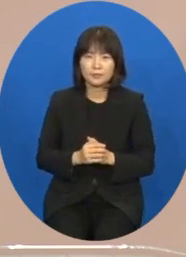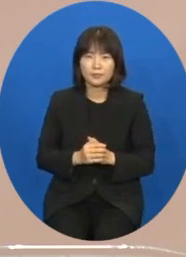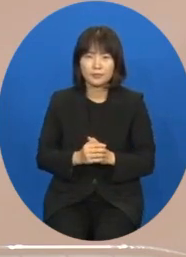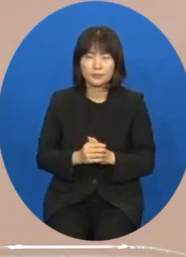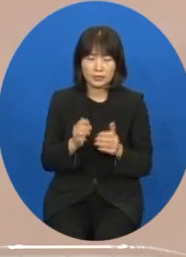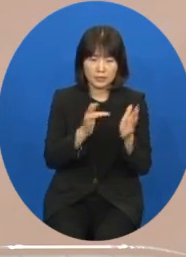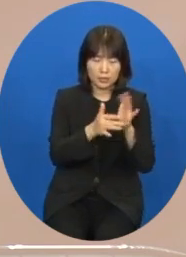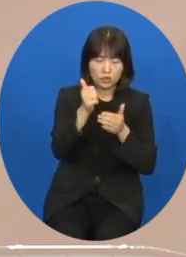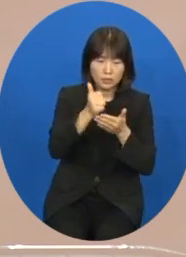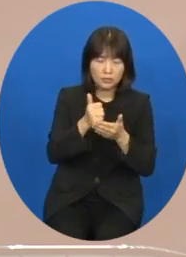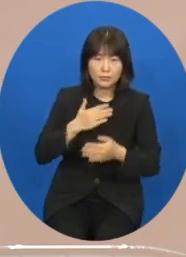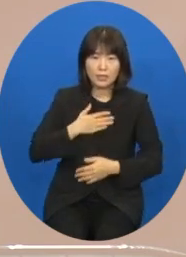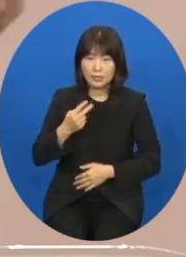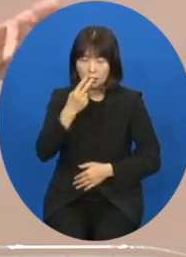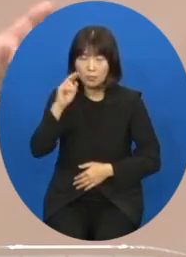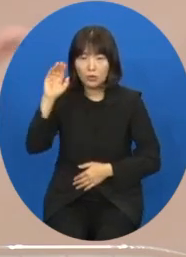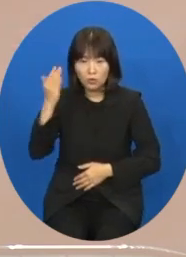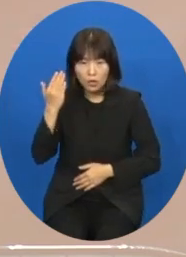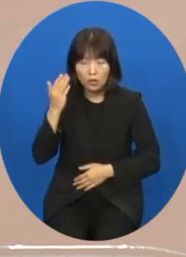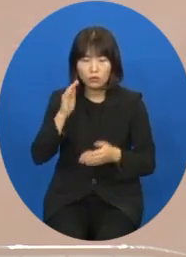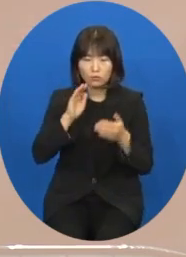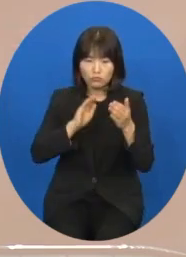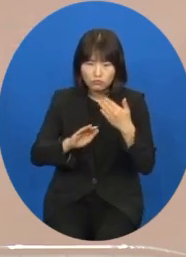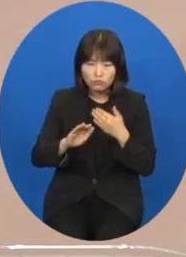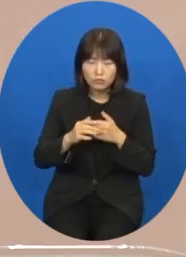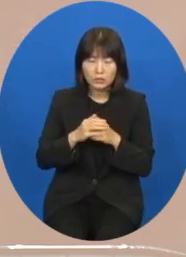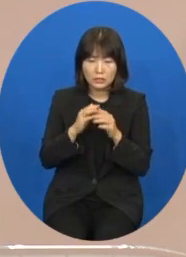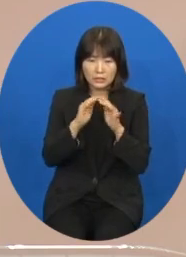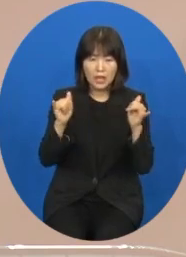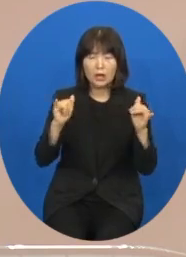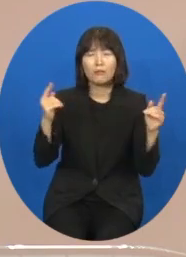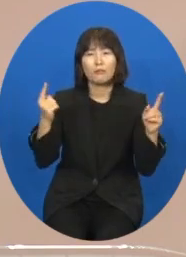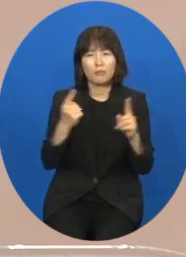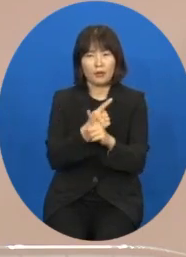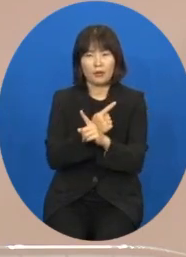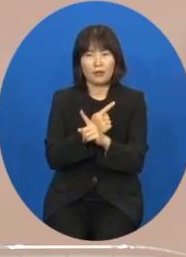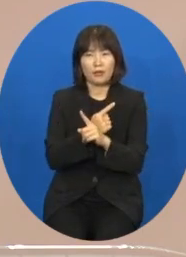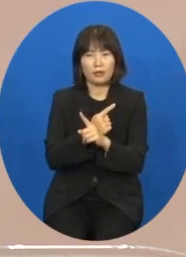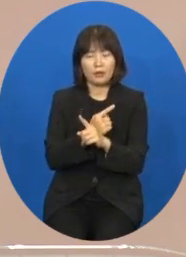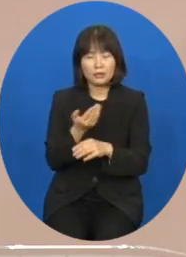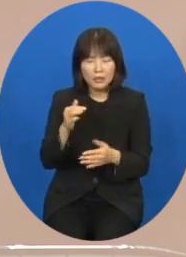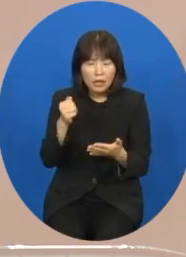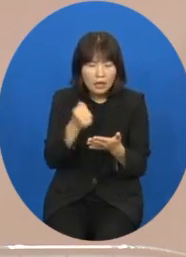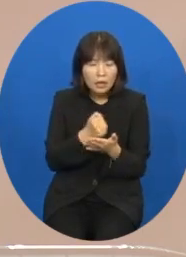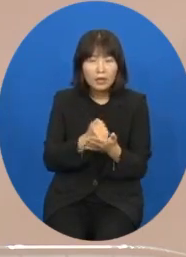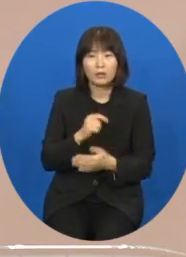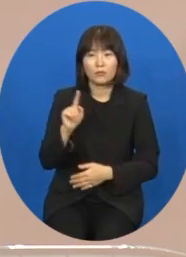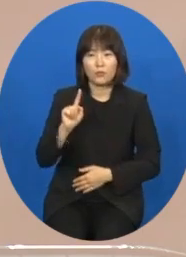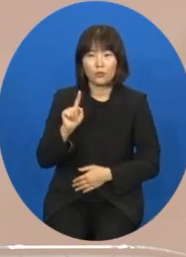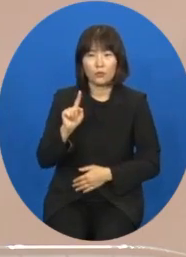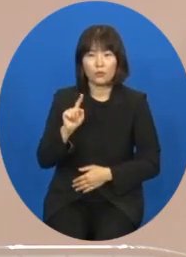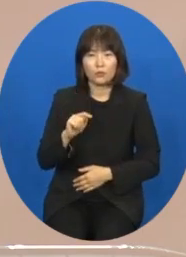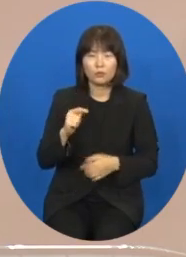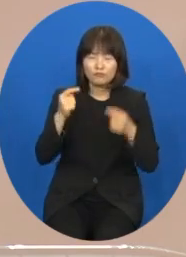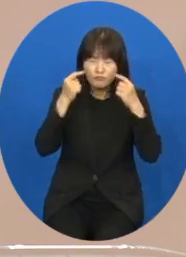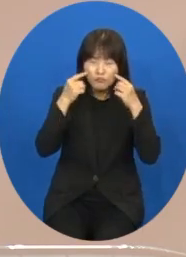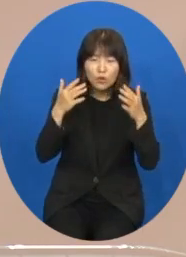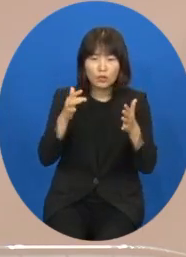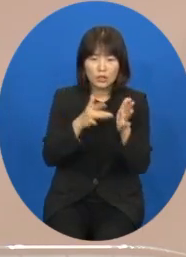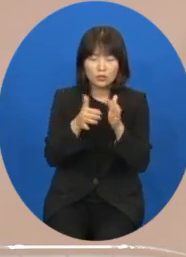내 생명이 되시고 나면 사람이 안 바뀔 수가 없죠. 그런데 참 안타까운 것은 분명히